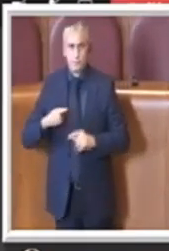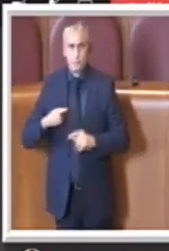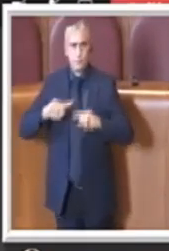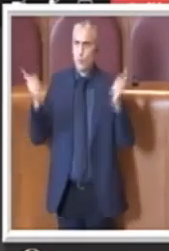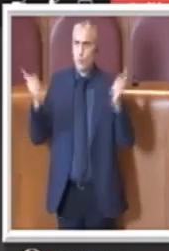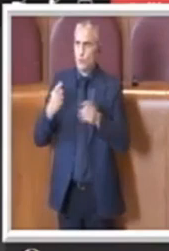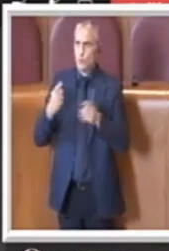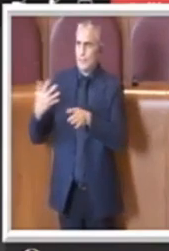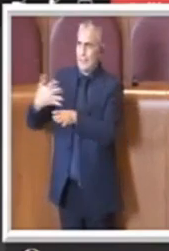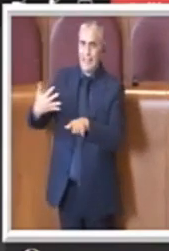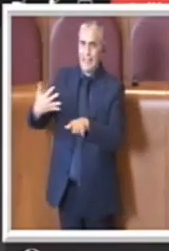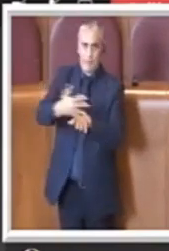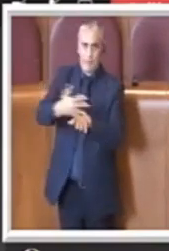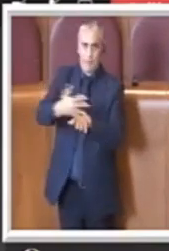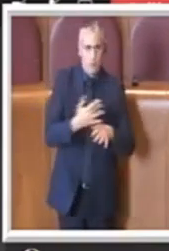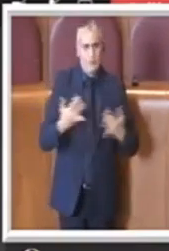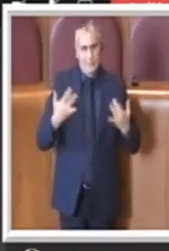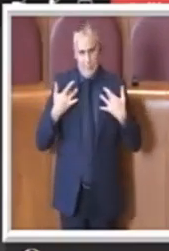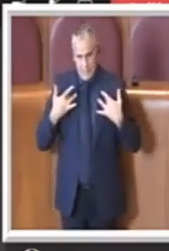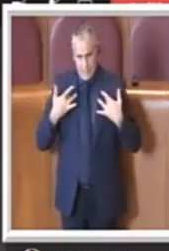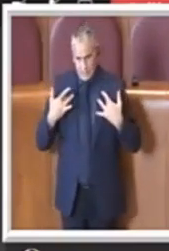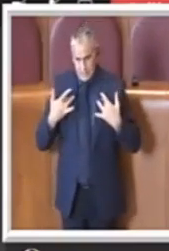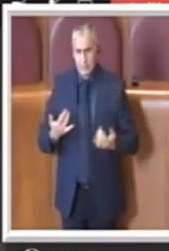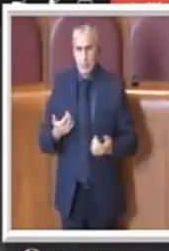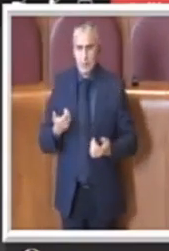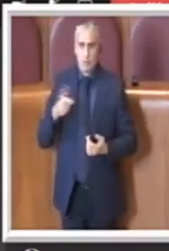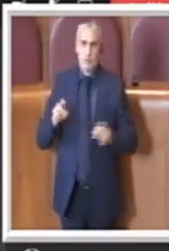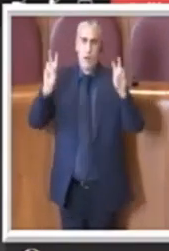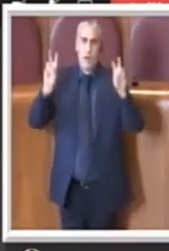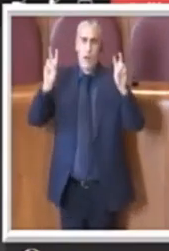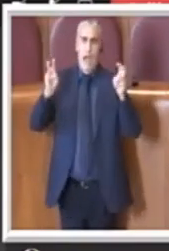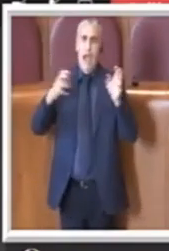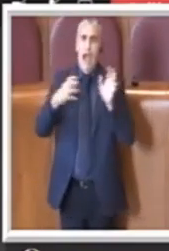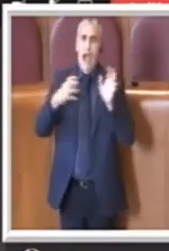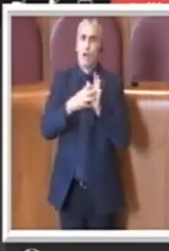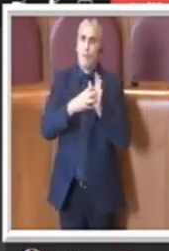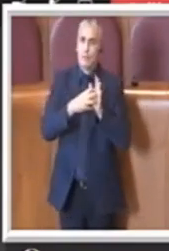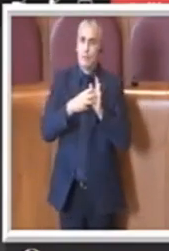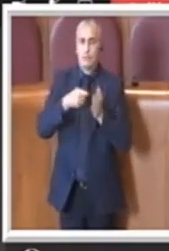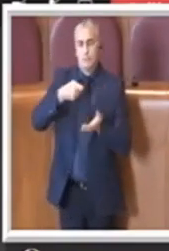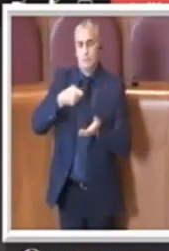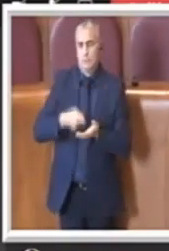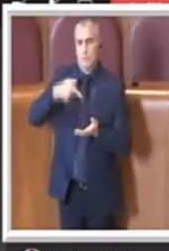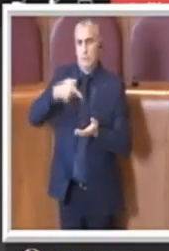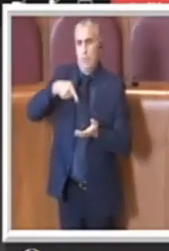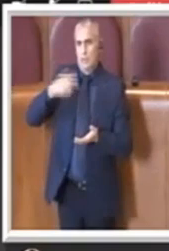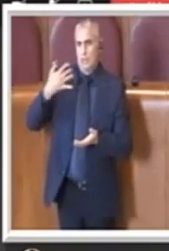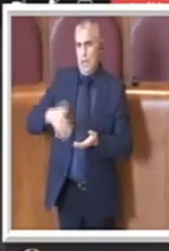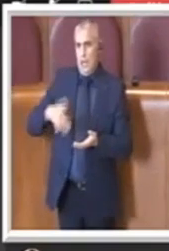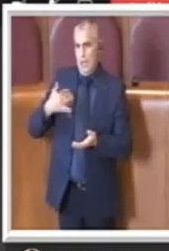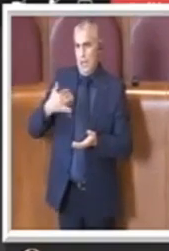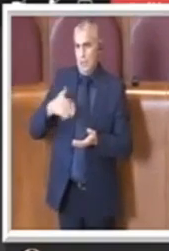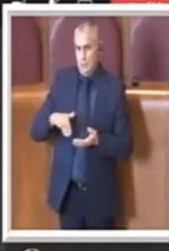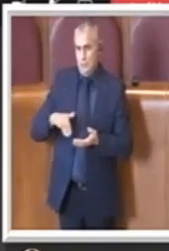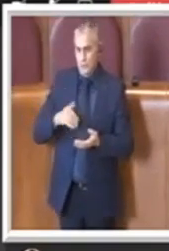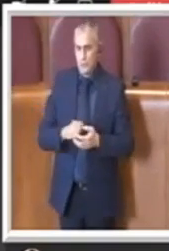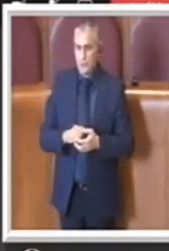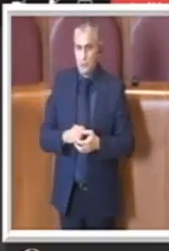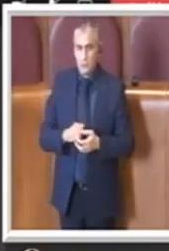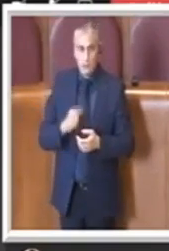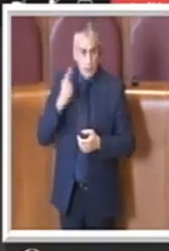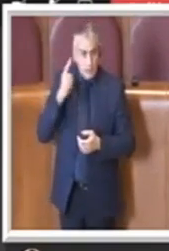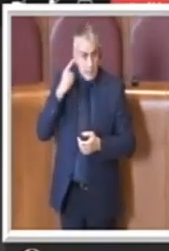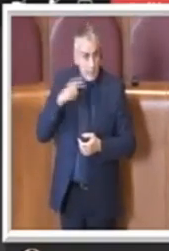intervenuti l'argomento ovviamente di centrale importanza per scusate non so se vi